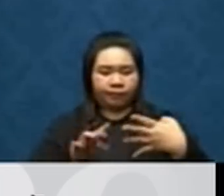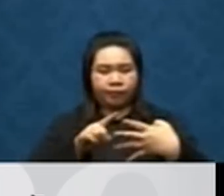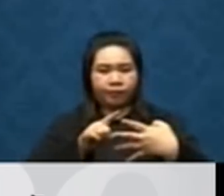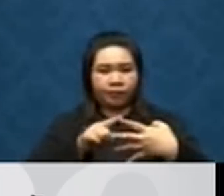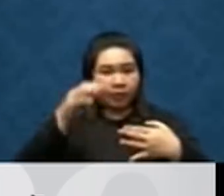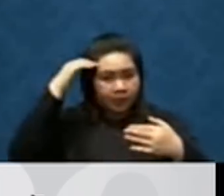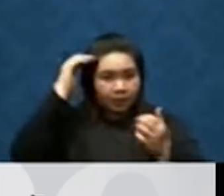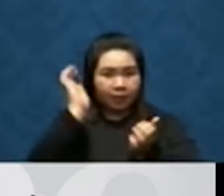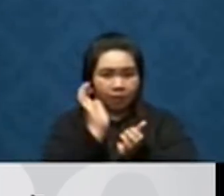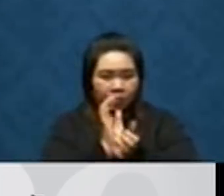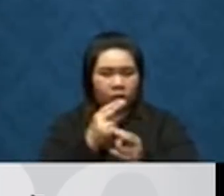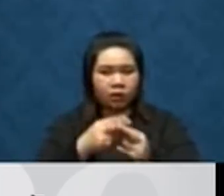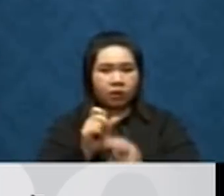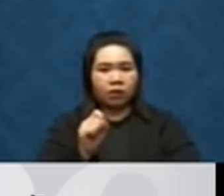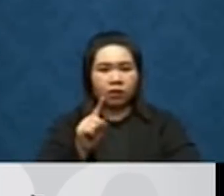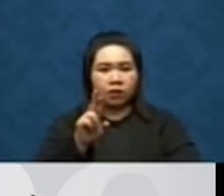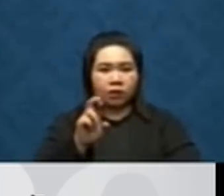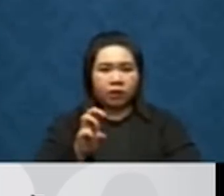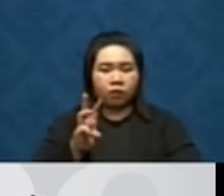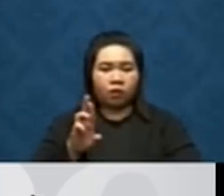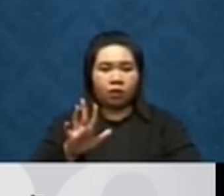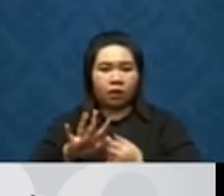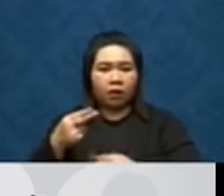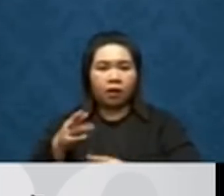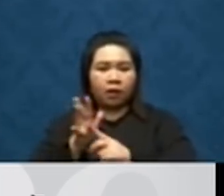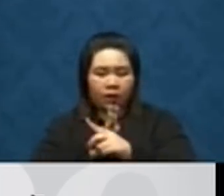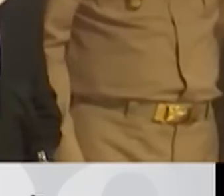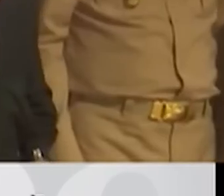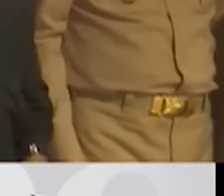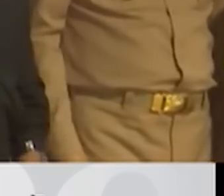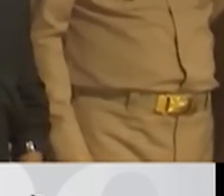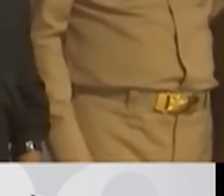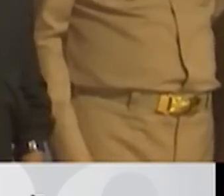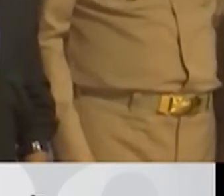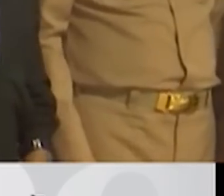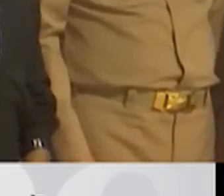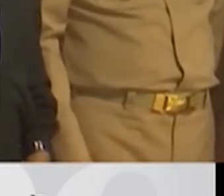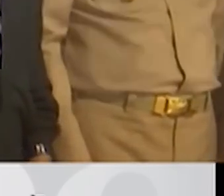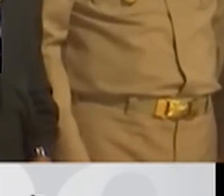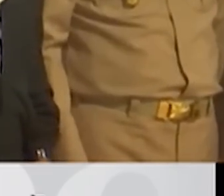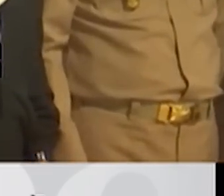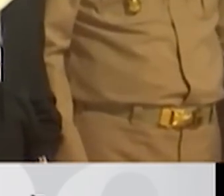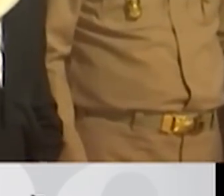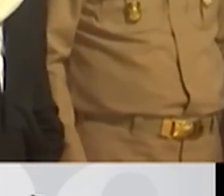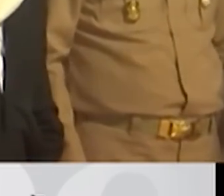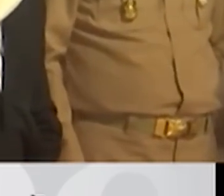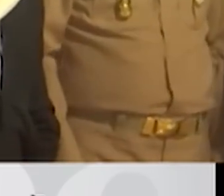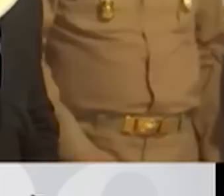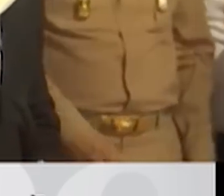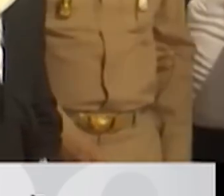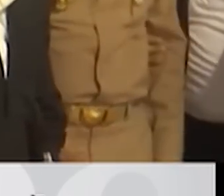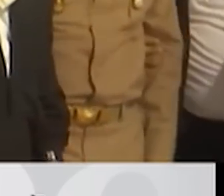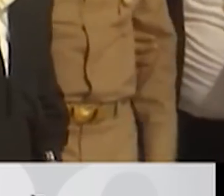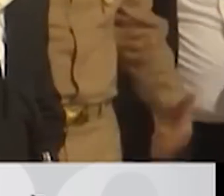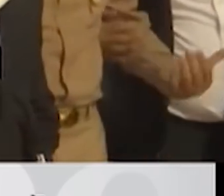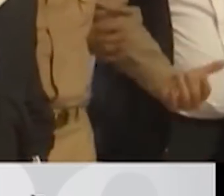าตอบแบบนี้อย่ามองสิ่งที่ยังไม่เกิดเหมือนที่ท่านเคยพูดเสมอว่าฝนตกอย่าพึ่งกางร่ ม ต้องให้โอกาสที่ปรึกษาได้ทำงานส่วนถ้าไปทำอะไ